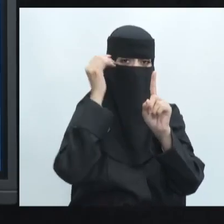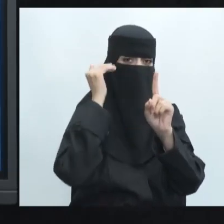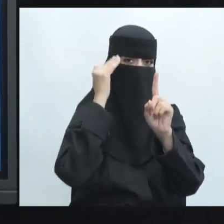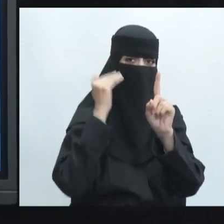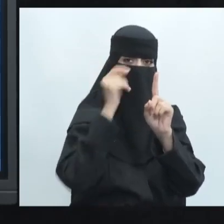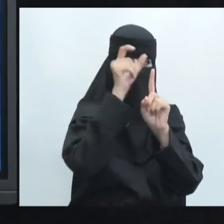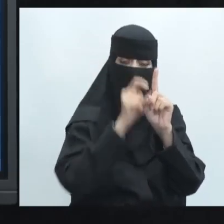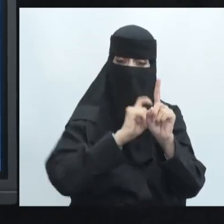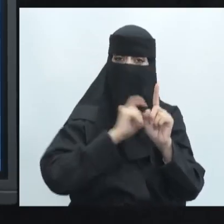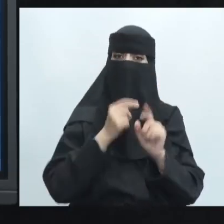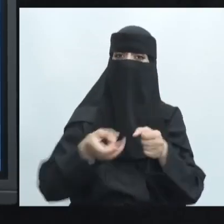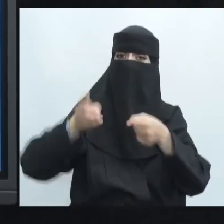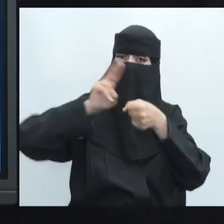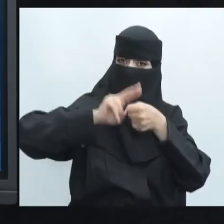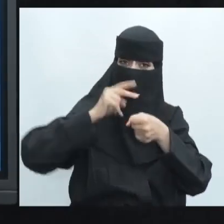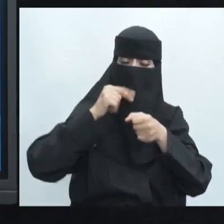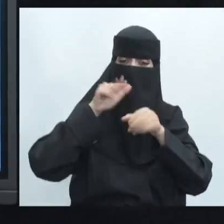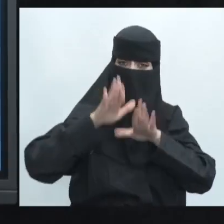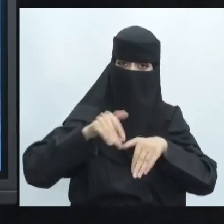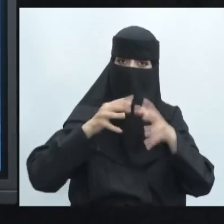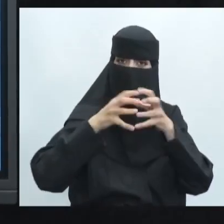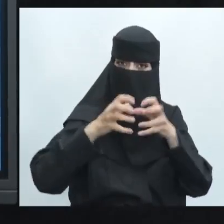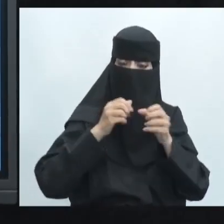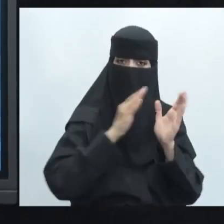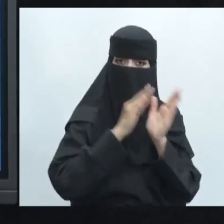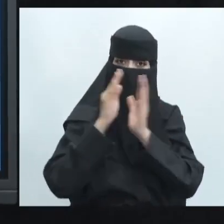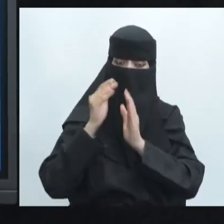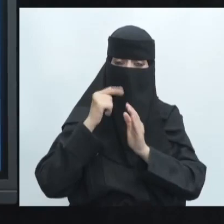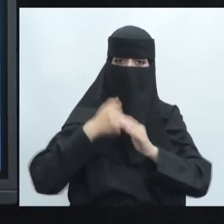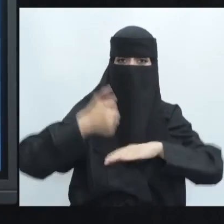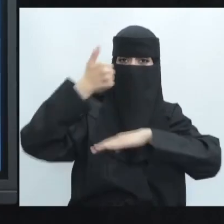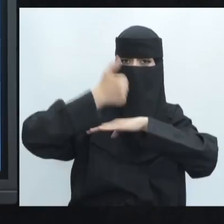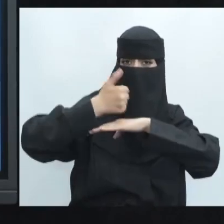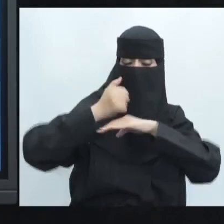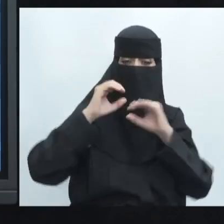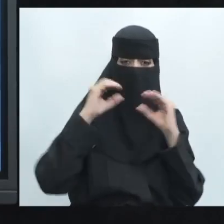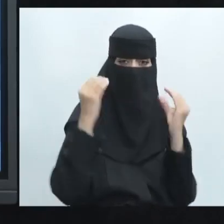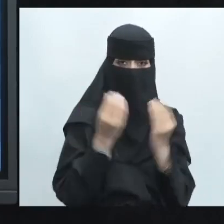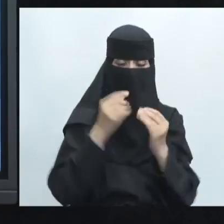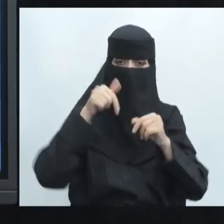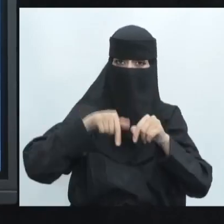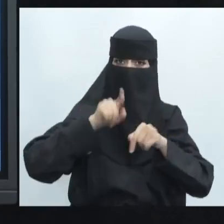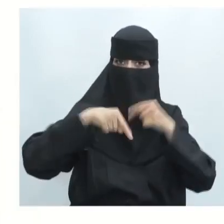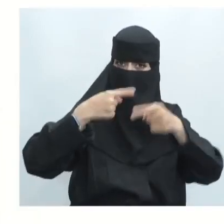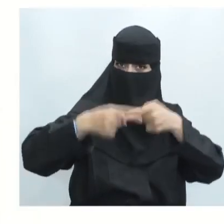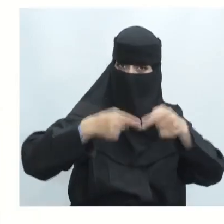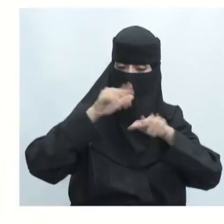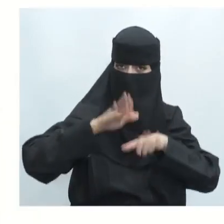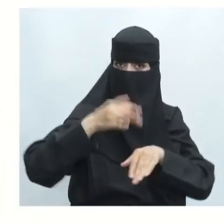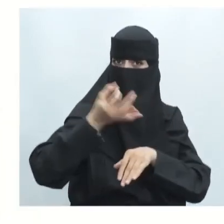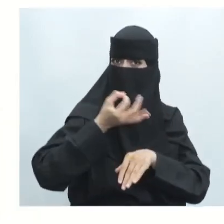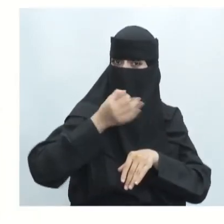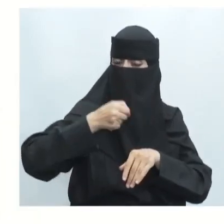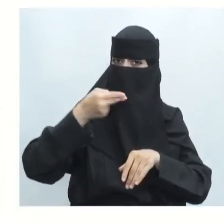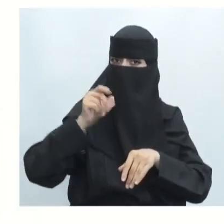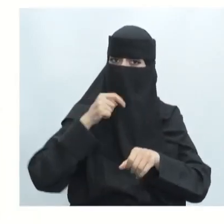والطالبات مجددا في شروحات مقرر مبادئ الاداره اليوم سنستكمل الحديث